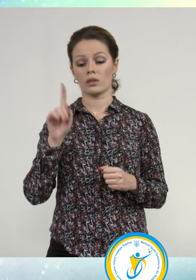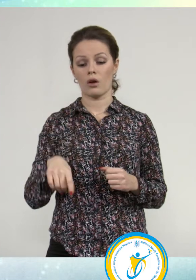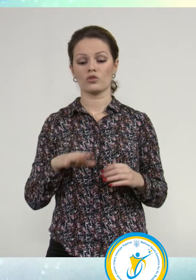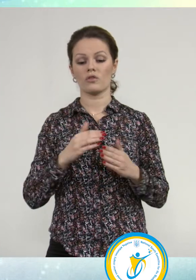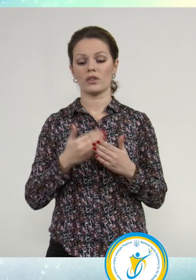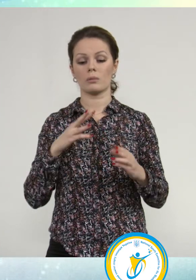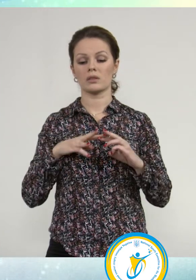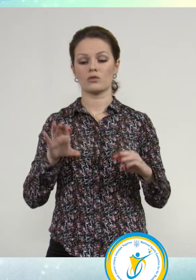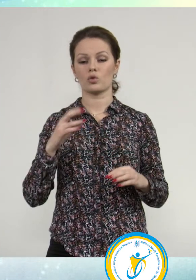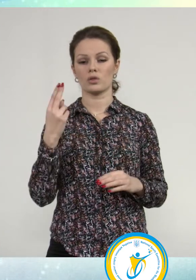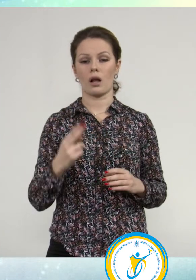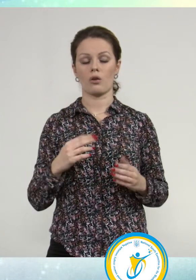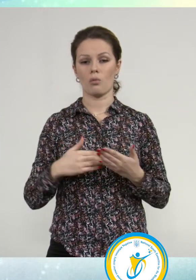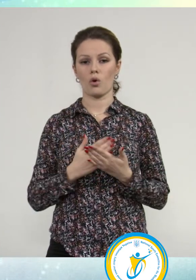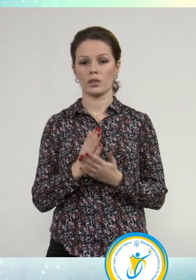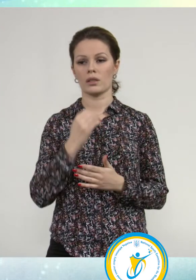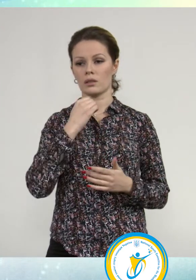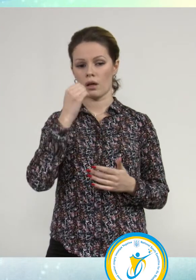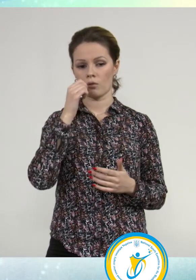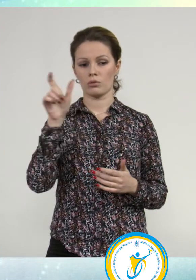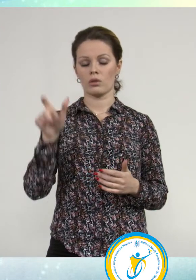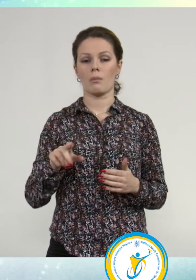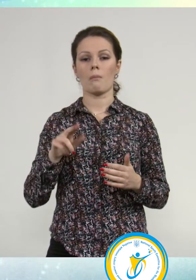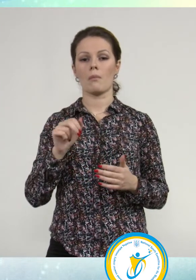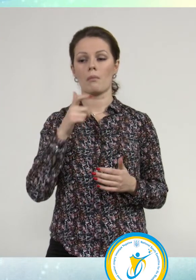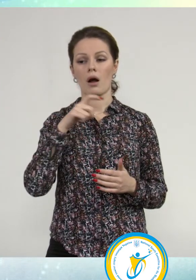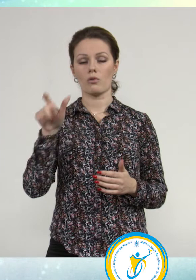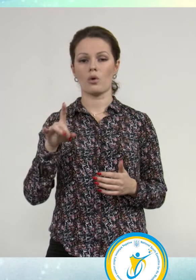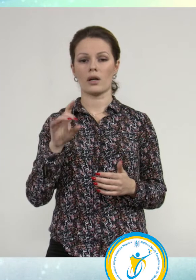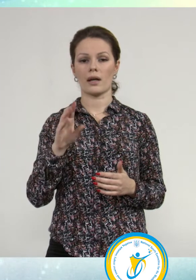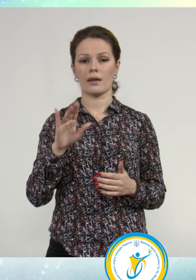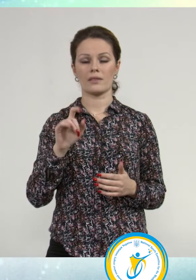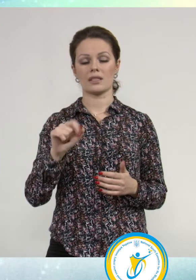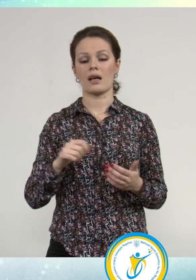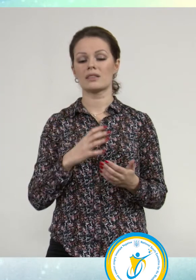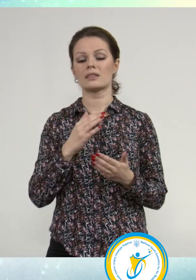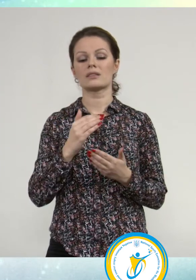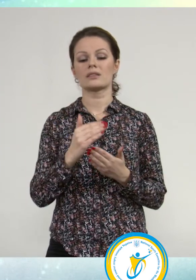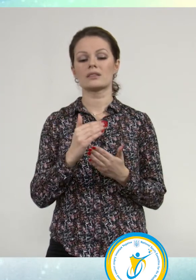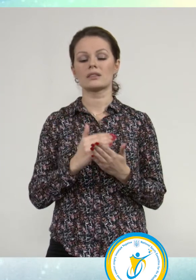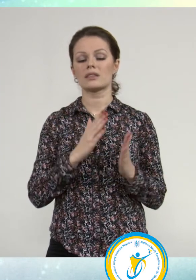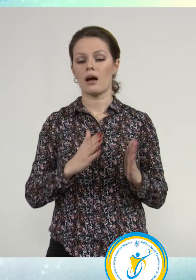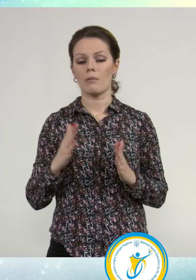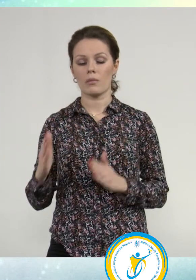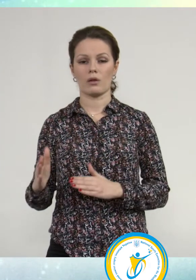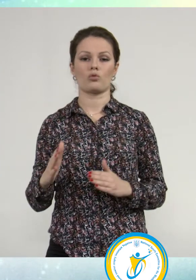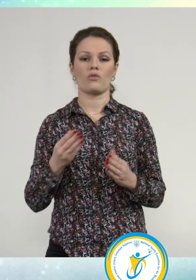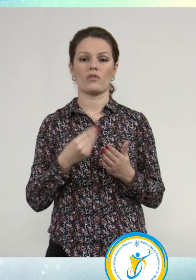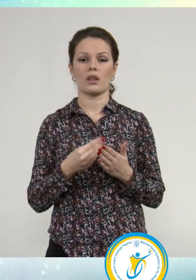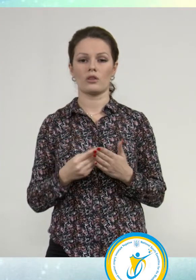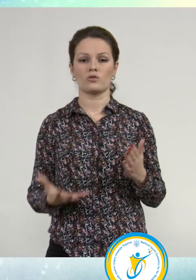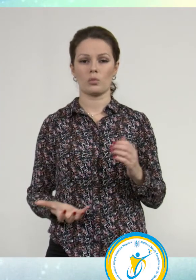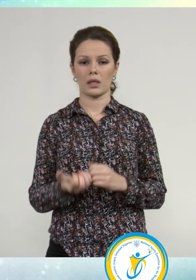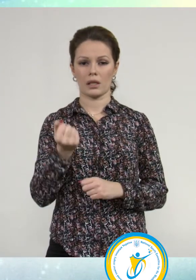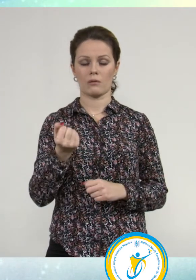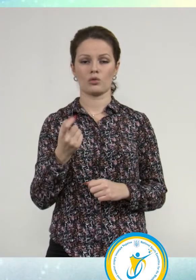дякую пану Реві за стабільну фінансову підтримку, завдяки якій